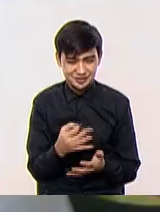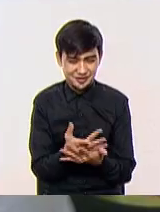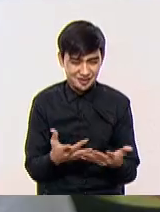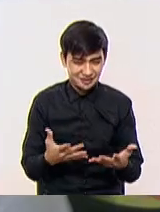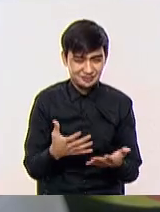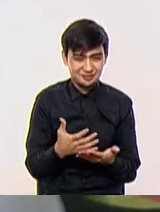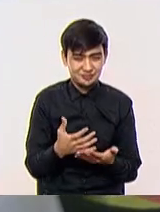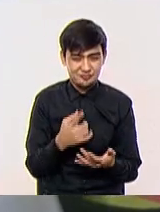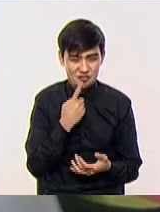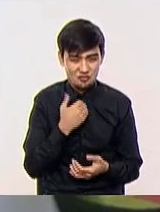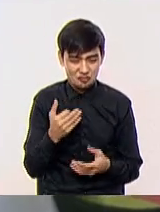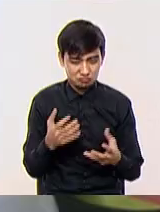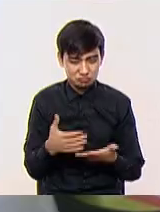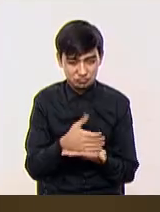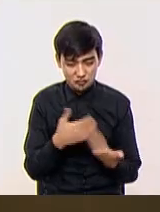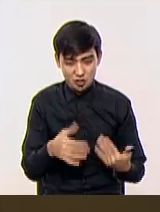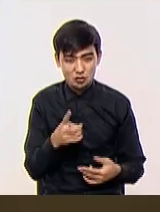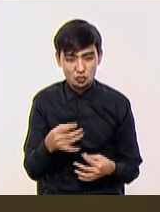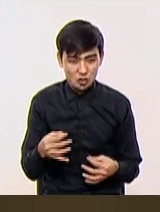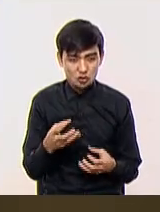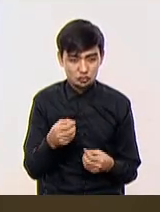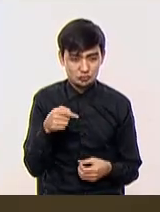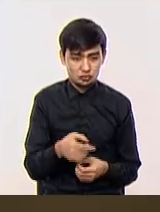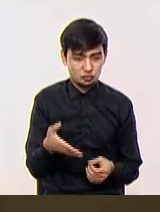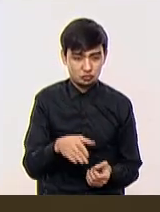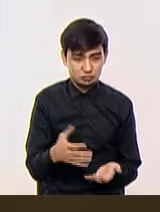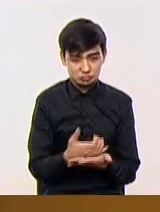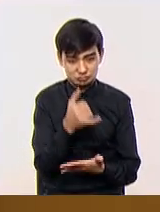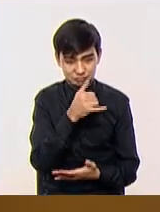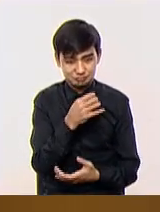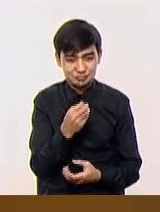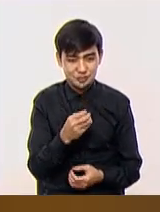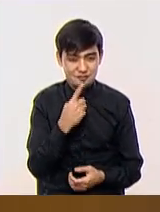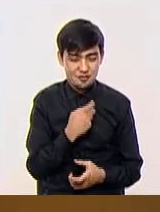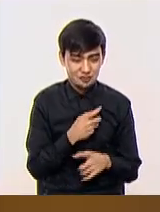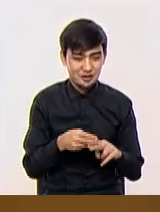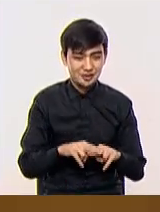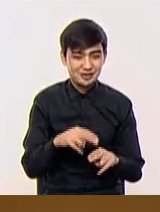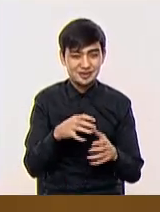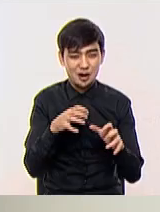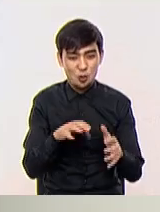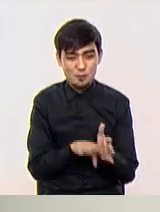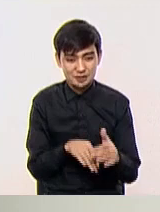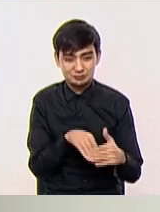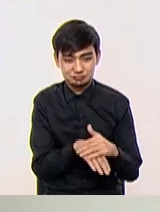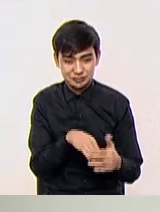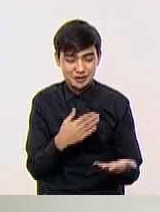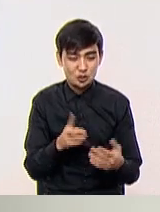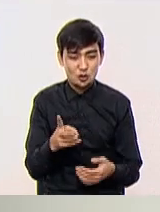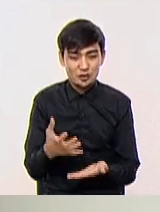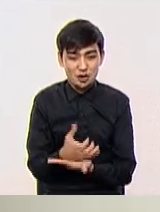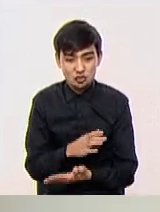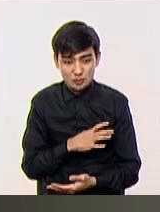да құралдар алынған. 1000-нан астам қару жарақ әлі табылмаған, ал тәртіп сақшылары заңсыз қару сақтаған немесе оны тауып алған